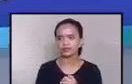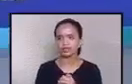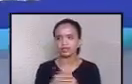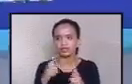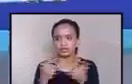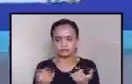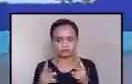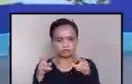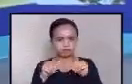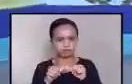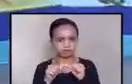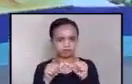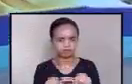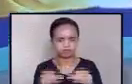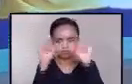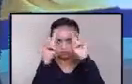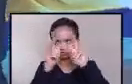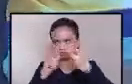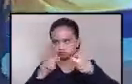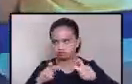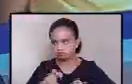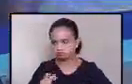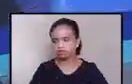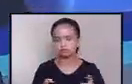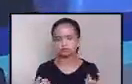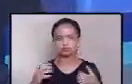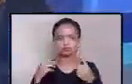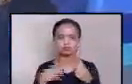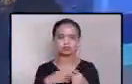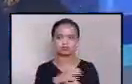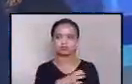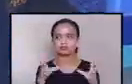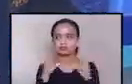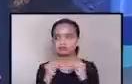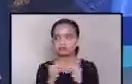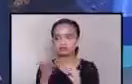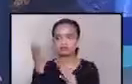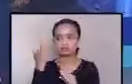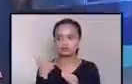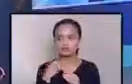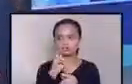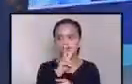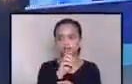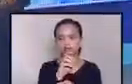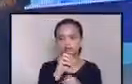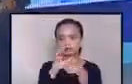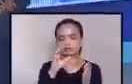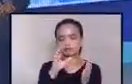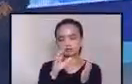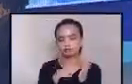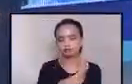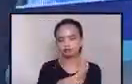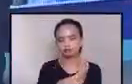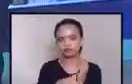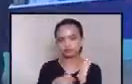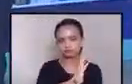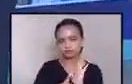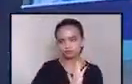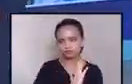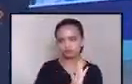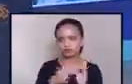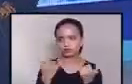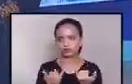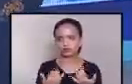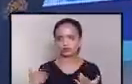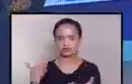Gumulong na ang imbestigasyon ng Joint Congressional Oversight Committee sa Automated Election System ng COMELEC. Dumalo sa Pagdinig ang chairman